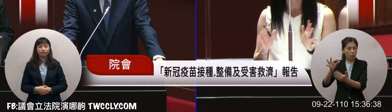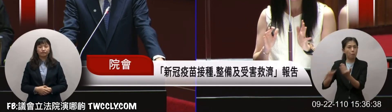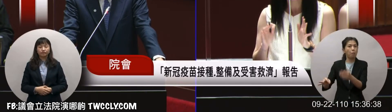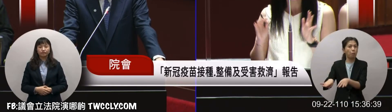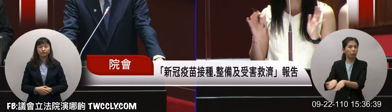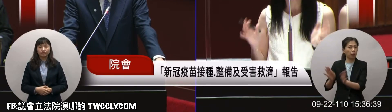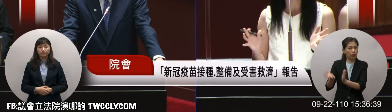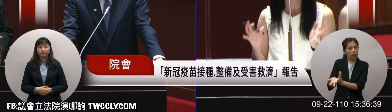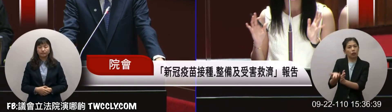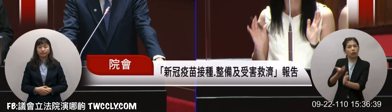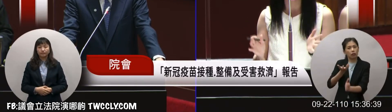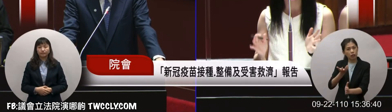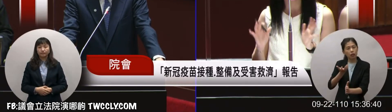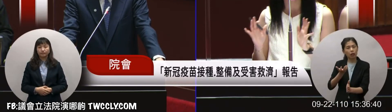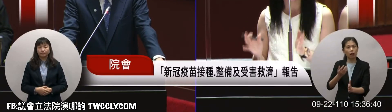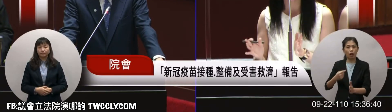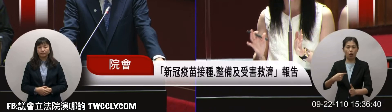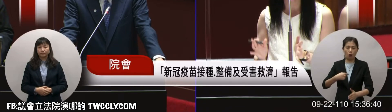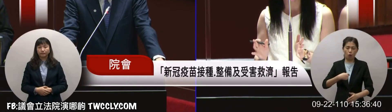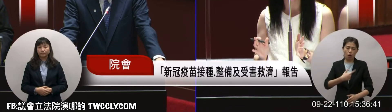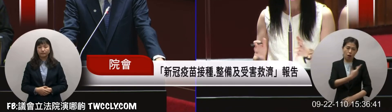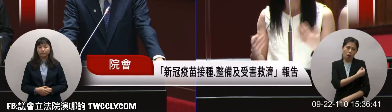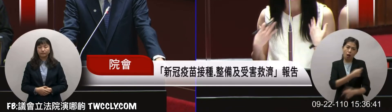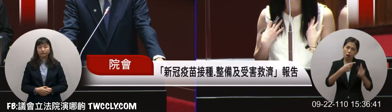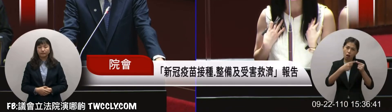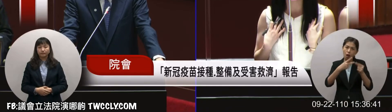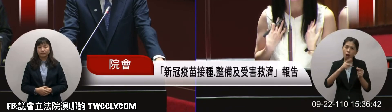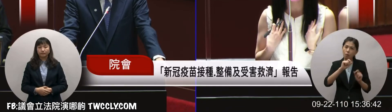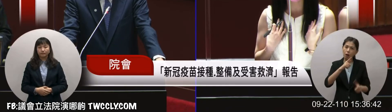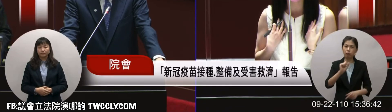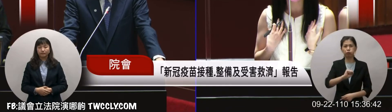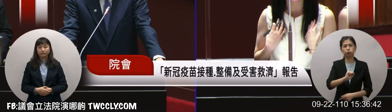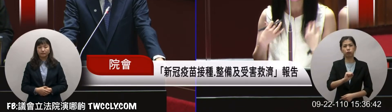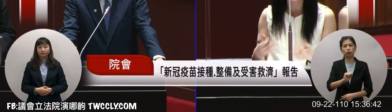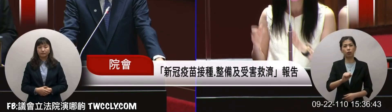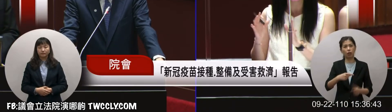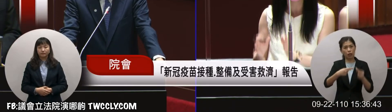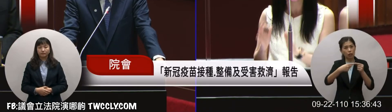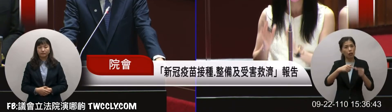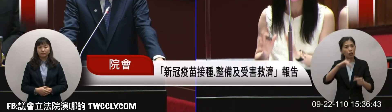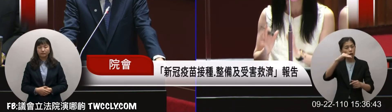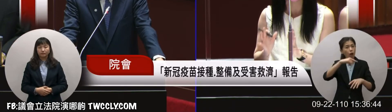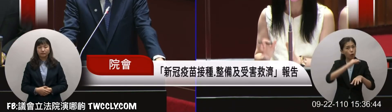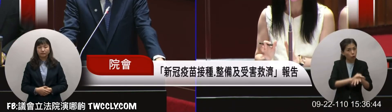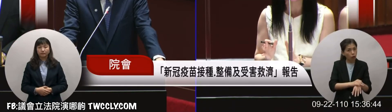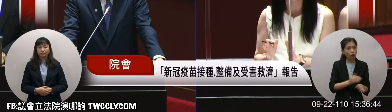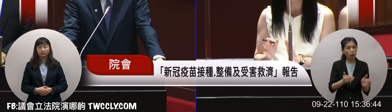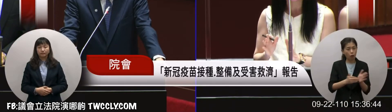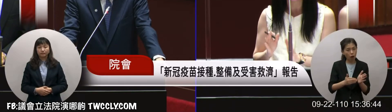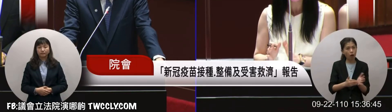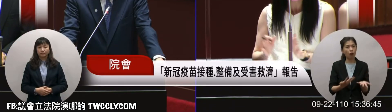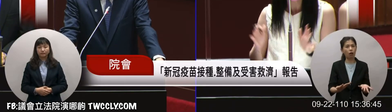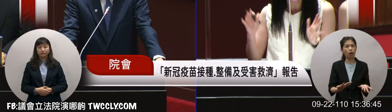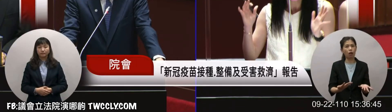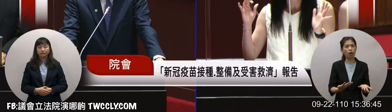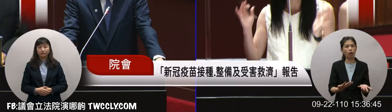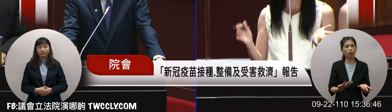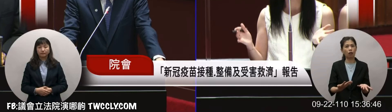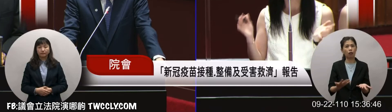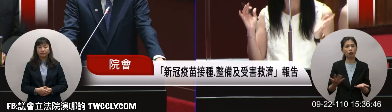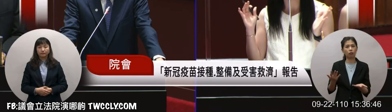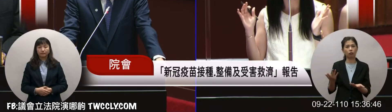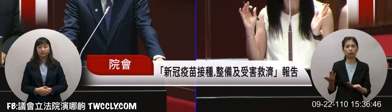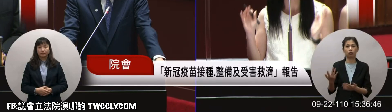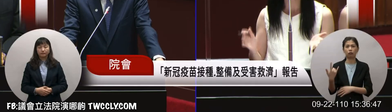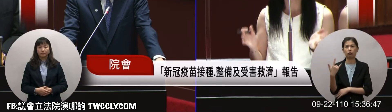前，我根本没有办法去混打其他的疫苗。所以我等于打高端的人，如果这个政策确定之后，我根本就至